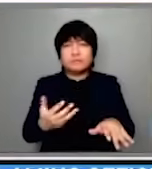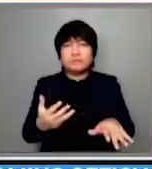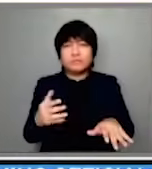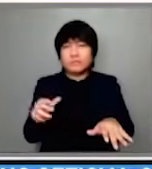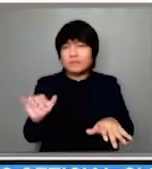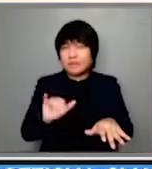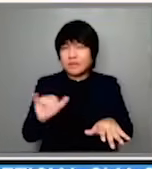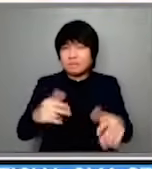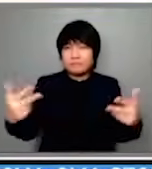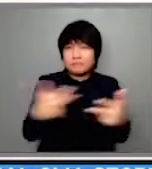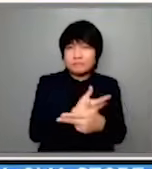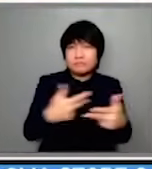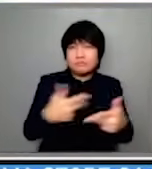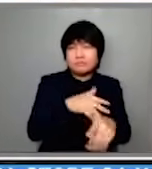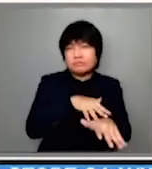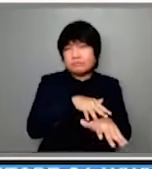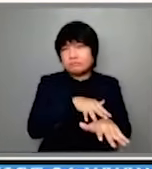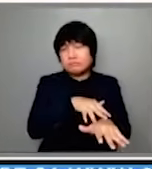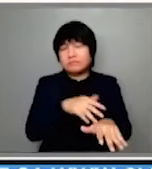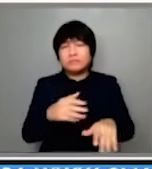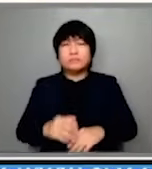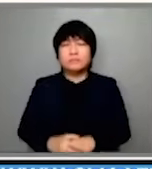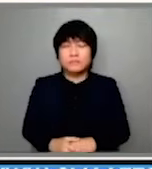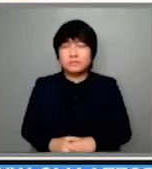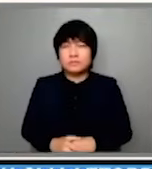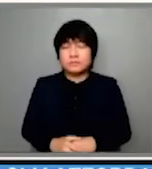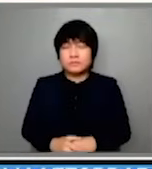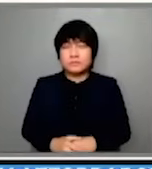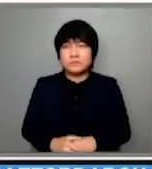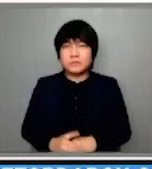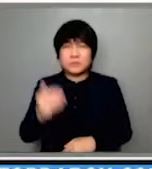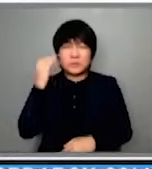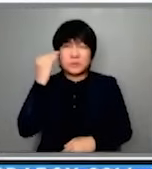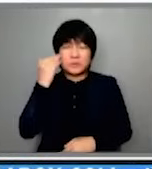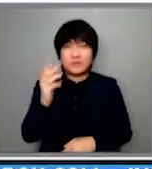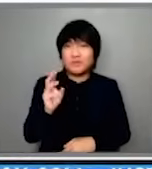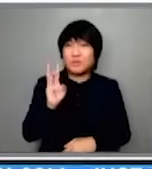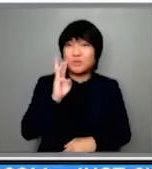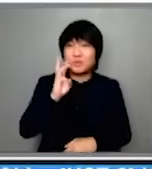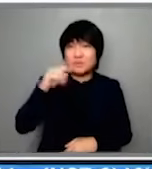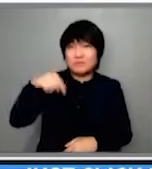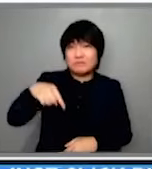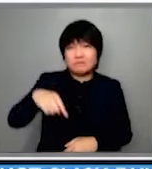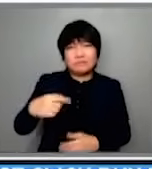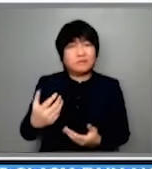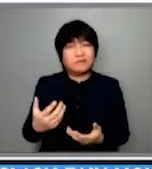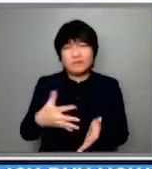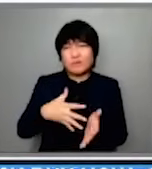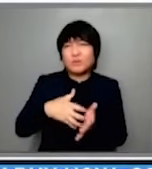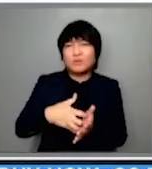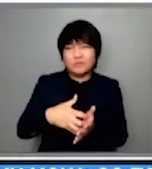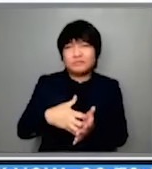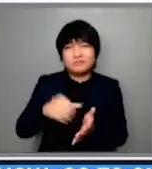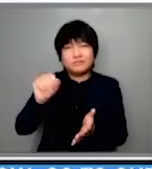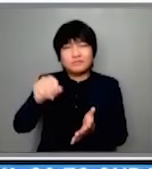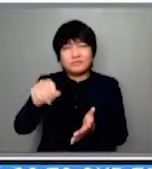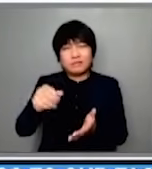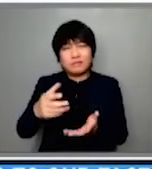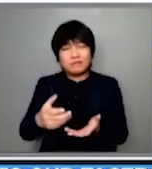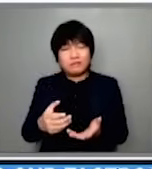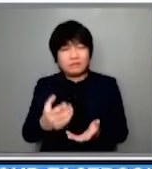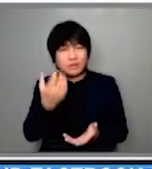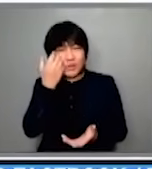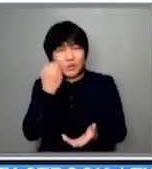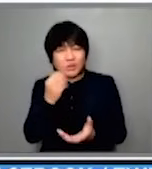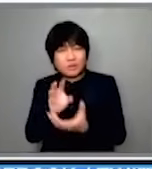kalsada. Plus yung alam naman natin yung tubig talaga natin dito medyo mahina. Kaya nag-backup talaga tayo, nag-refill sa